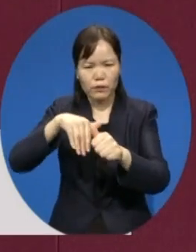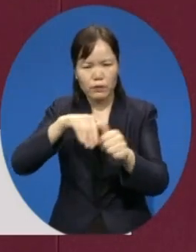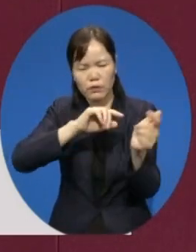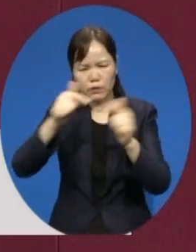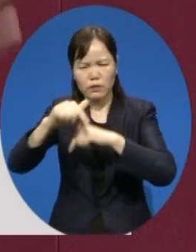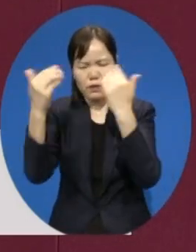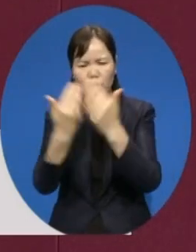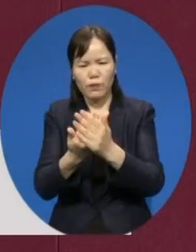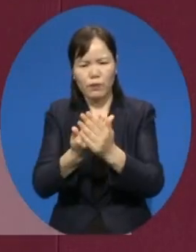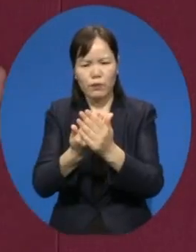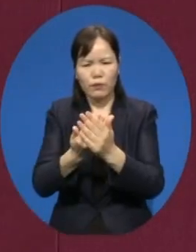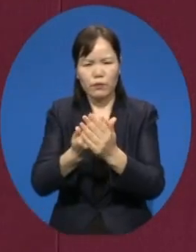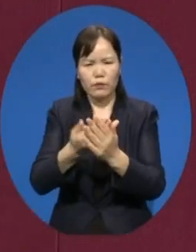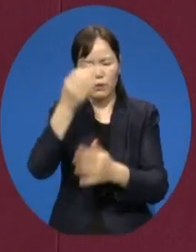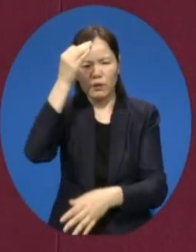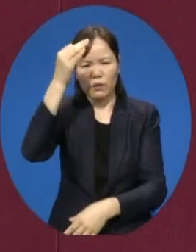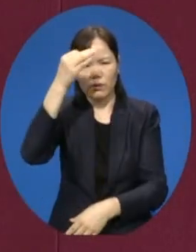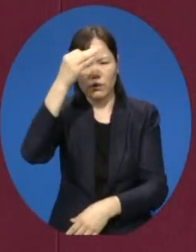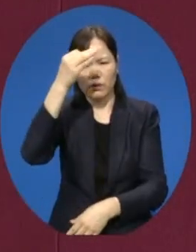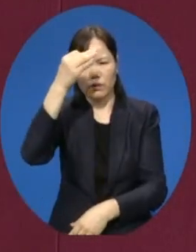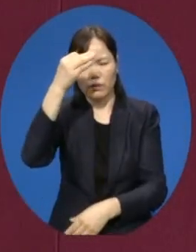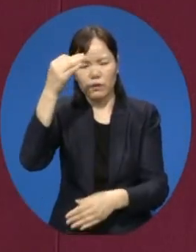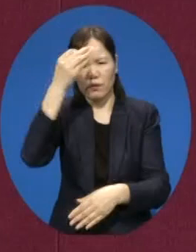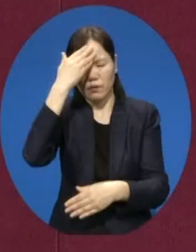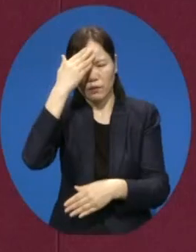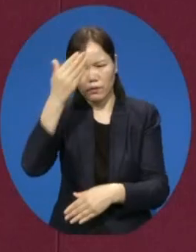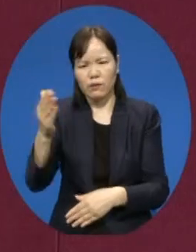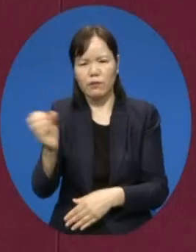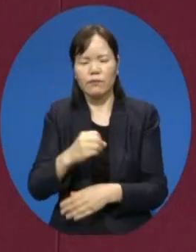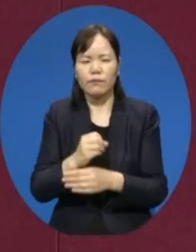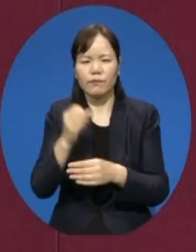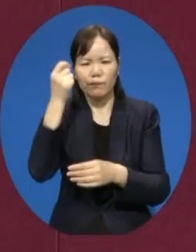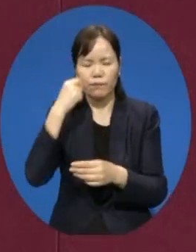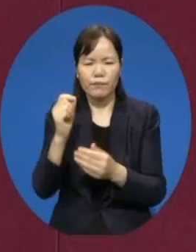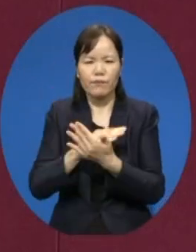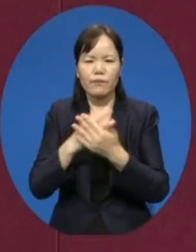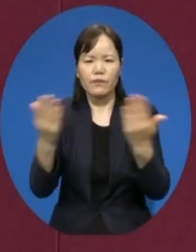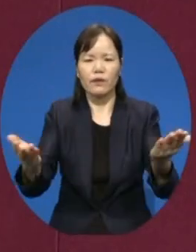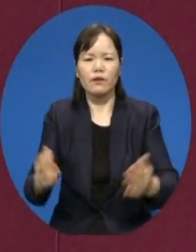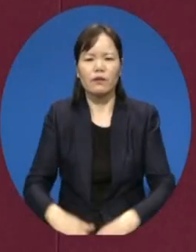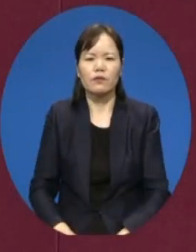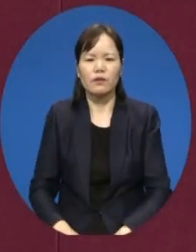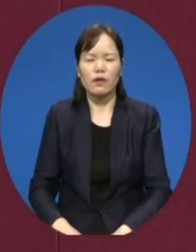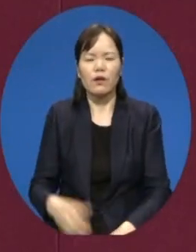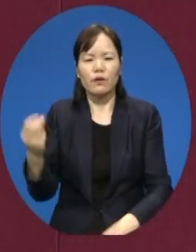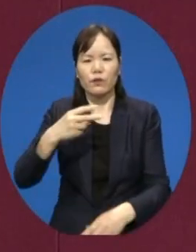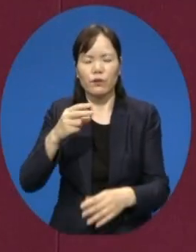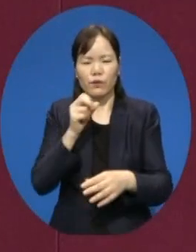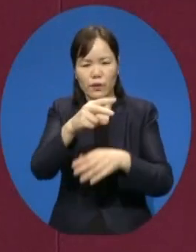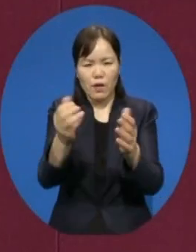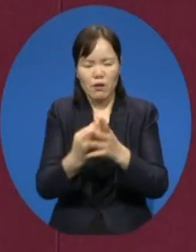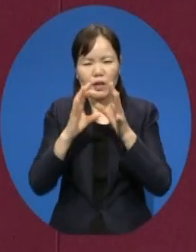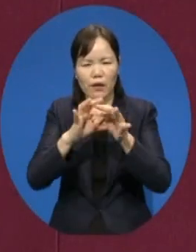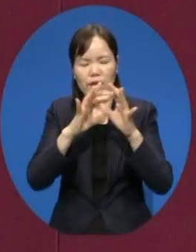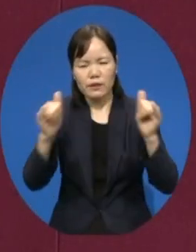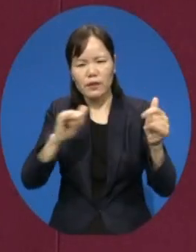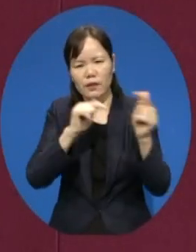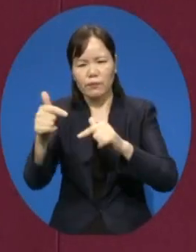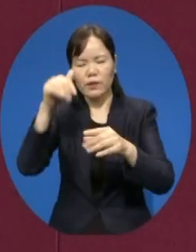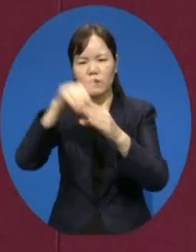좋습니다. 캠코더 인사 조혜주를 선관위 핵심 보직에 앉혀놓고 톡톡히 재미봤습니다.